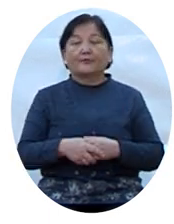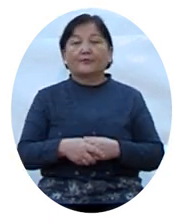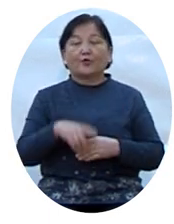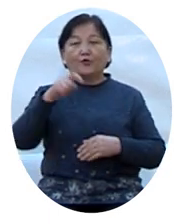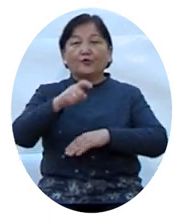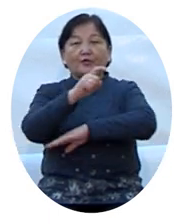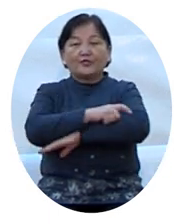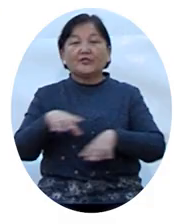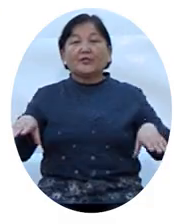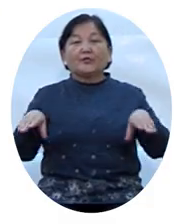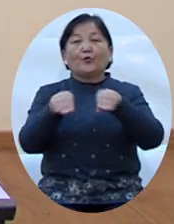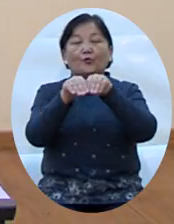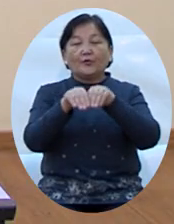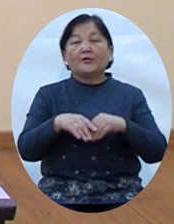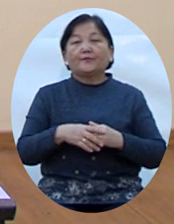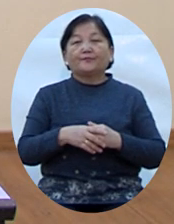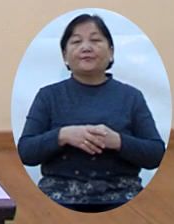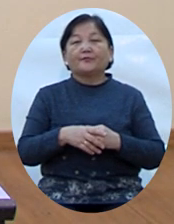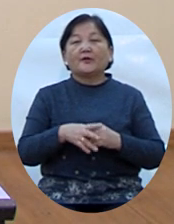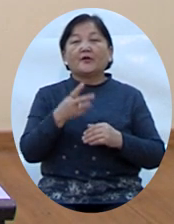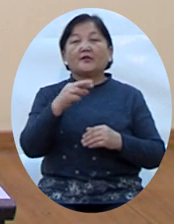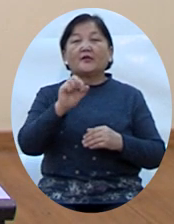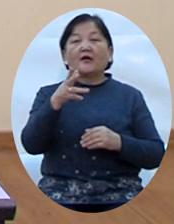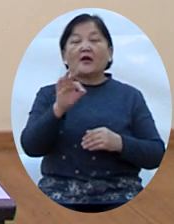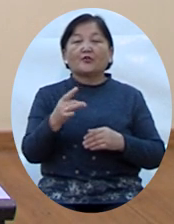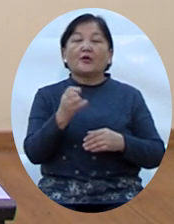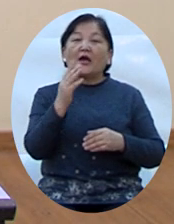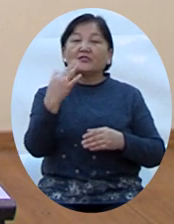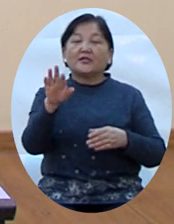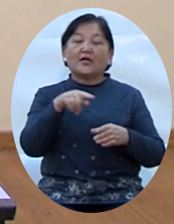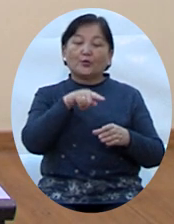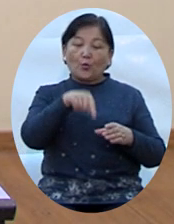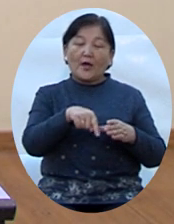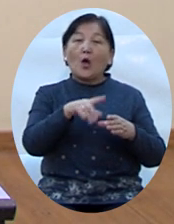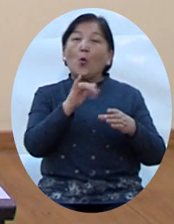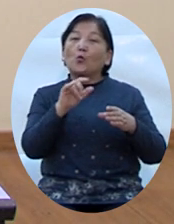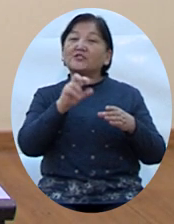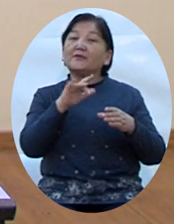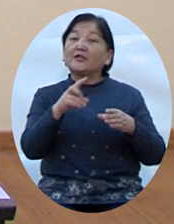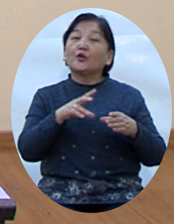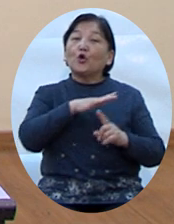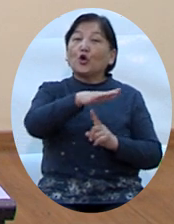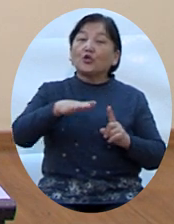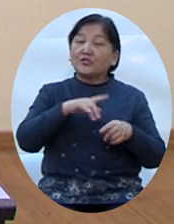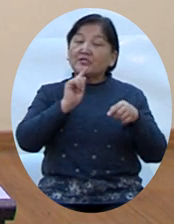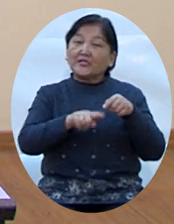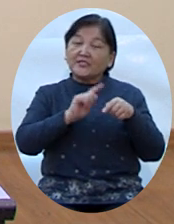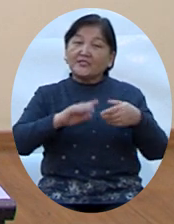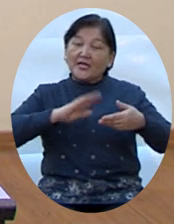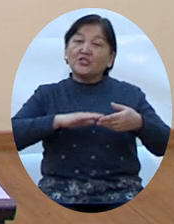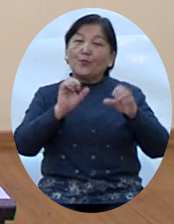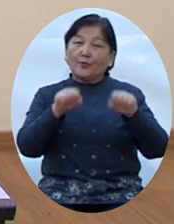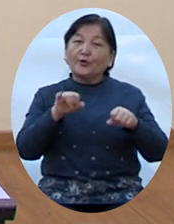Өнөөдрийн хичээлийг нэгтгэн дүгнвэл индикатор ашиглан уусмалын орчин таньж болдгийн байна. За мөн сар мөч